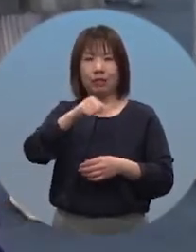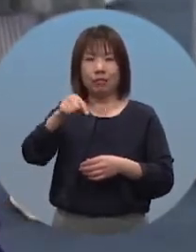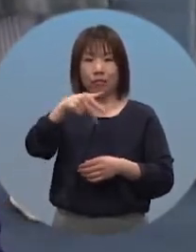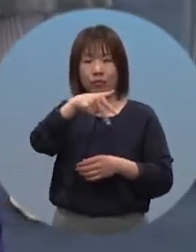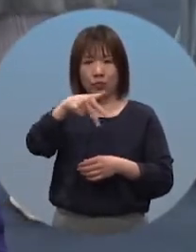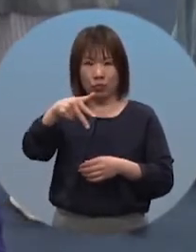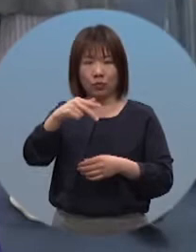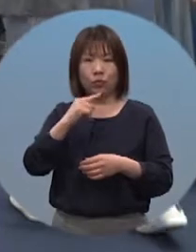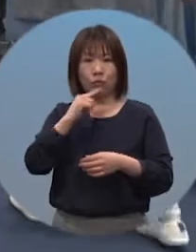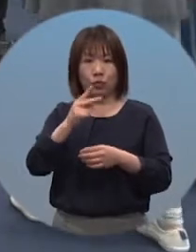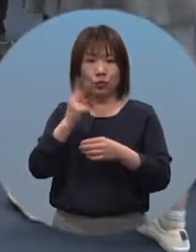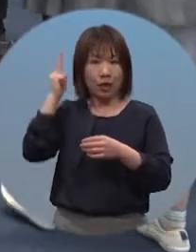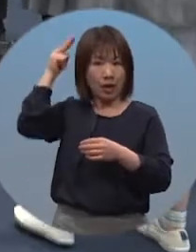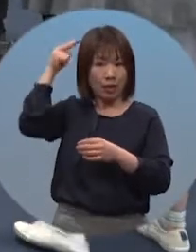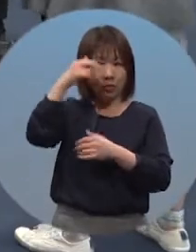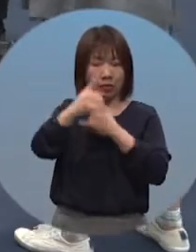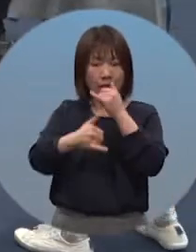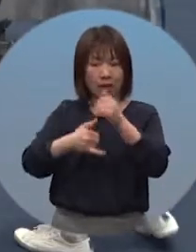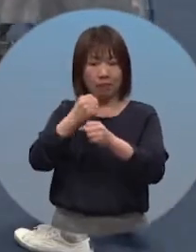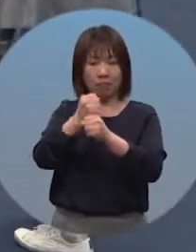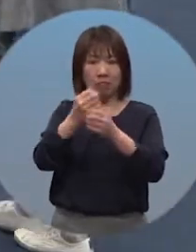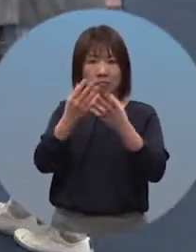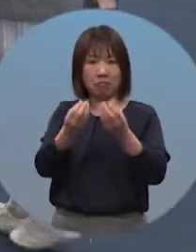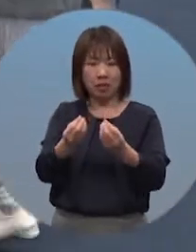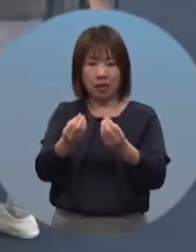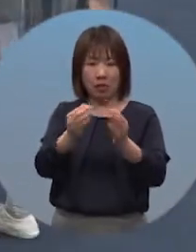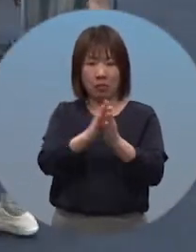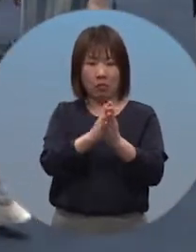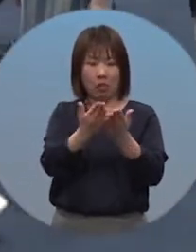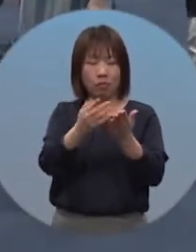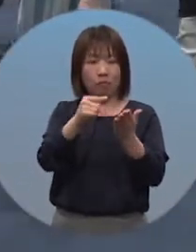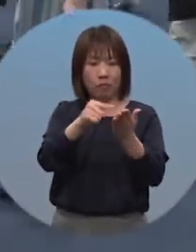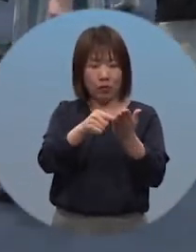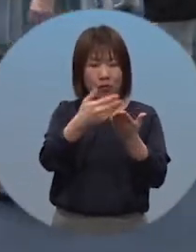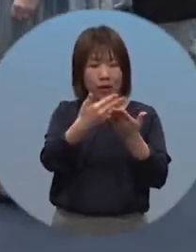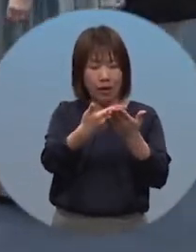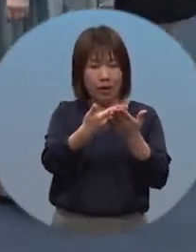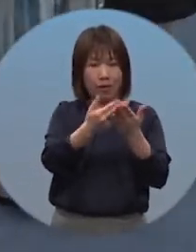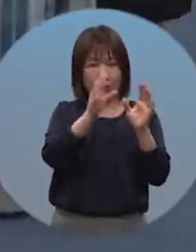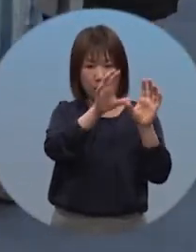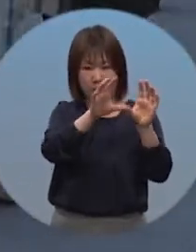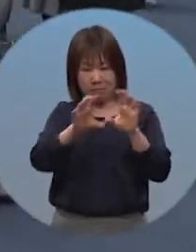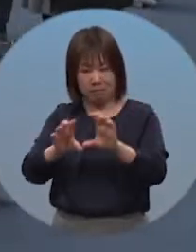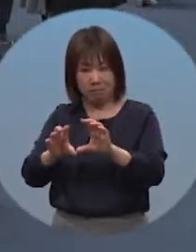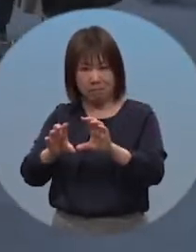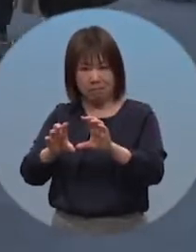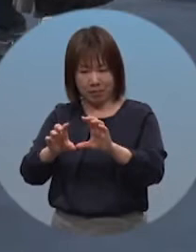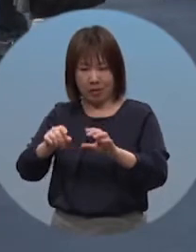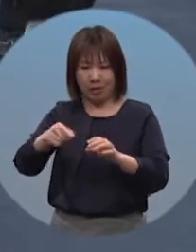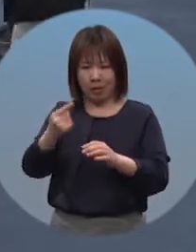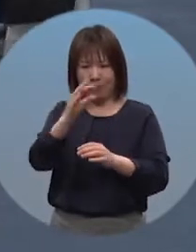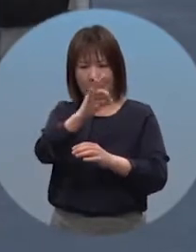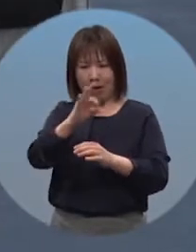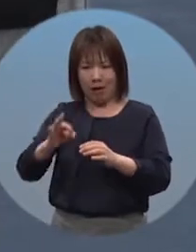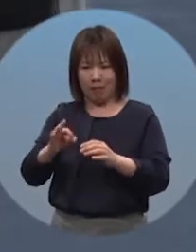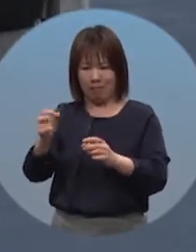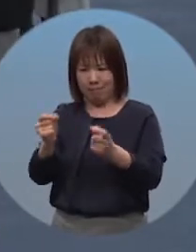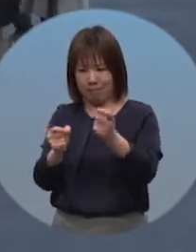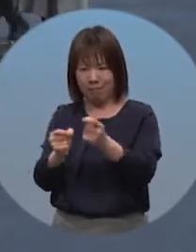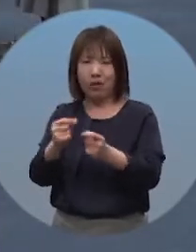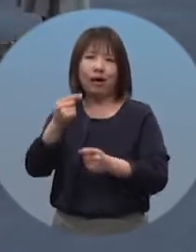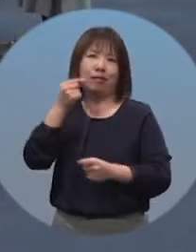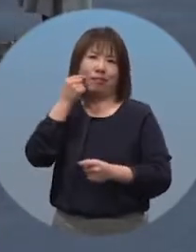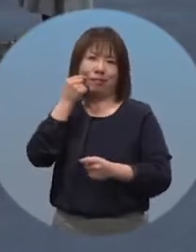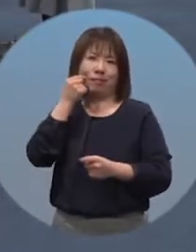基づいて西へすべて再現出来ませんけど似たような感じでパスが来一色